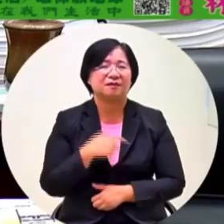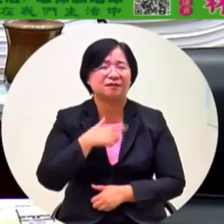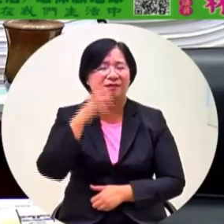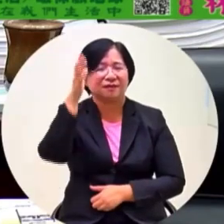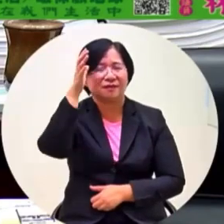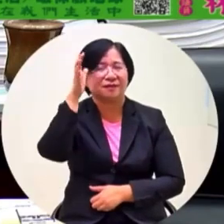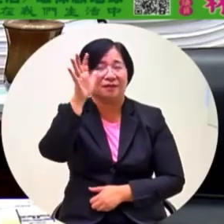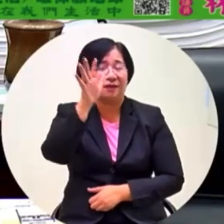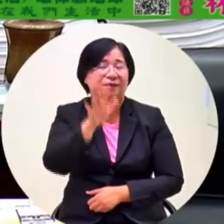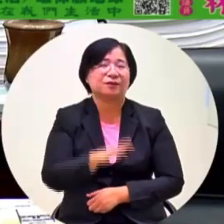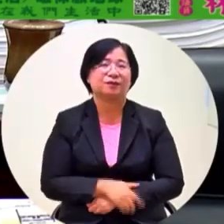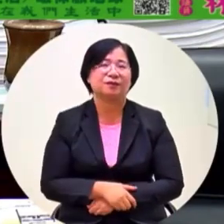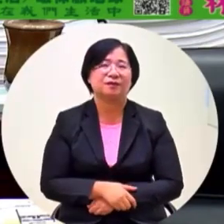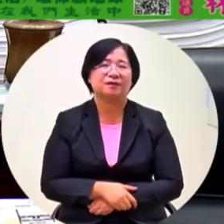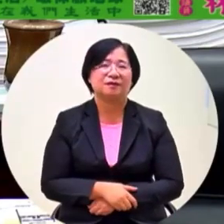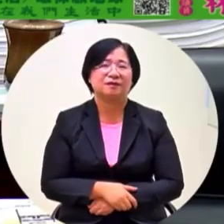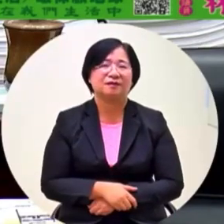好的